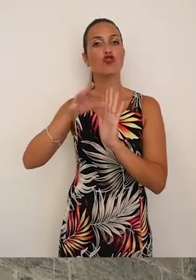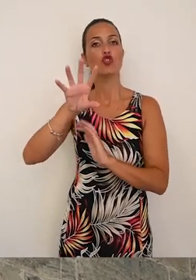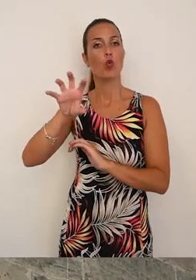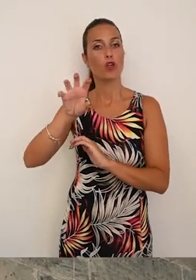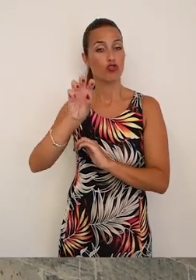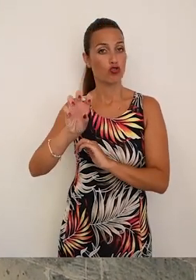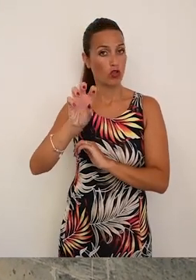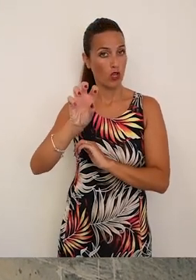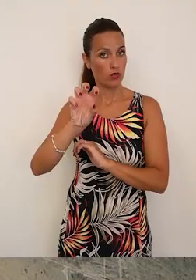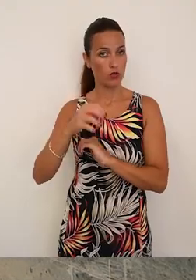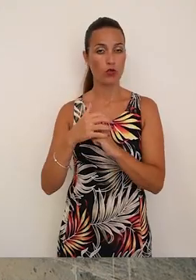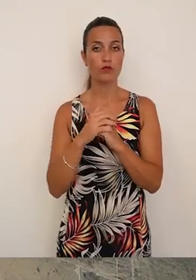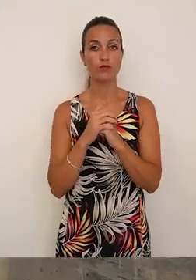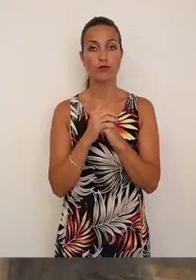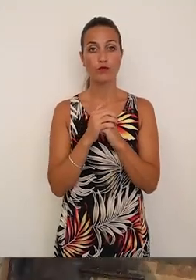cinquecentesca.